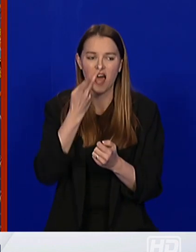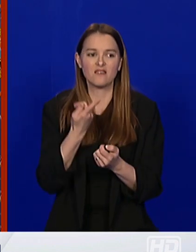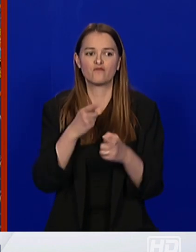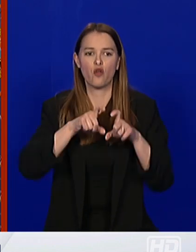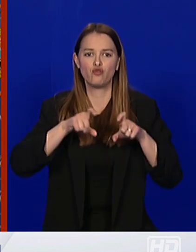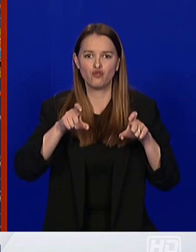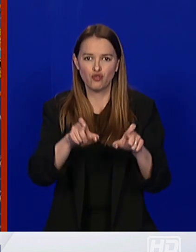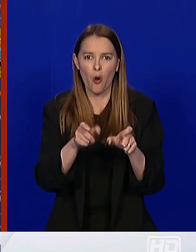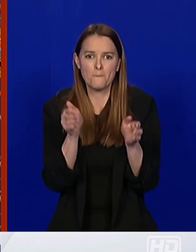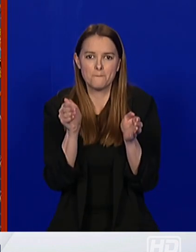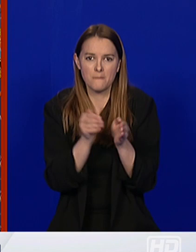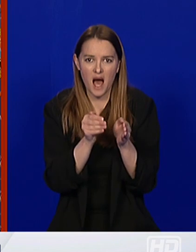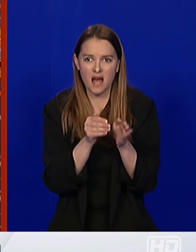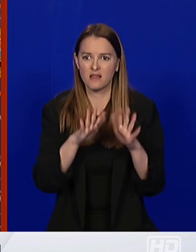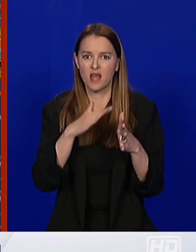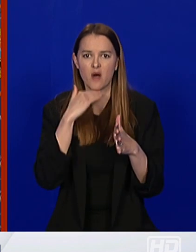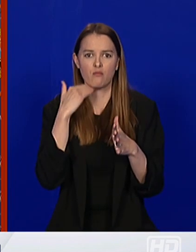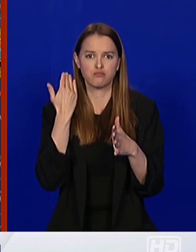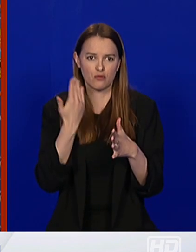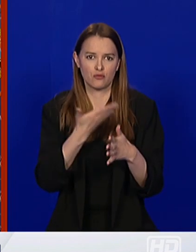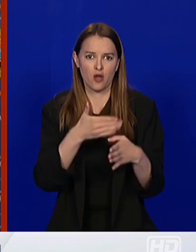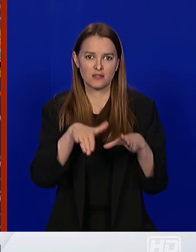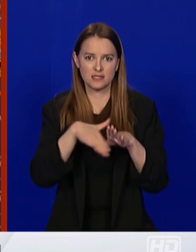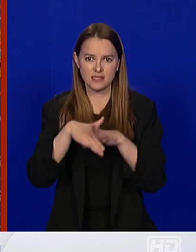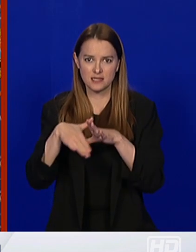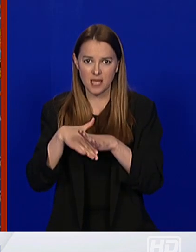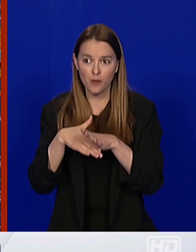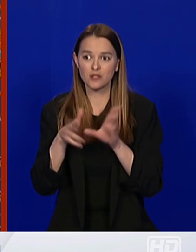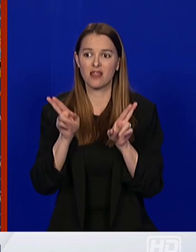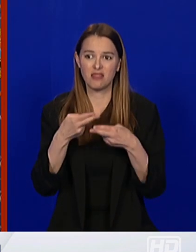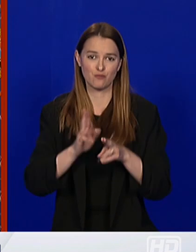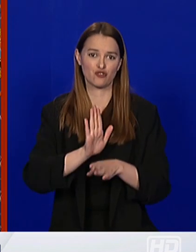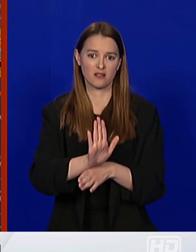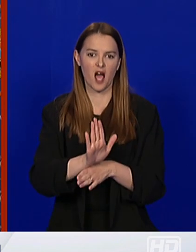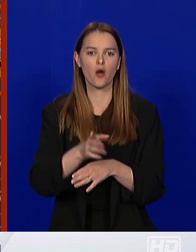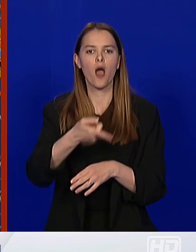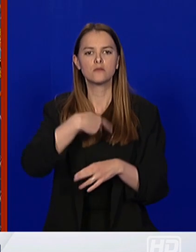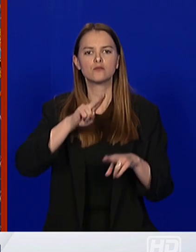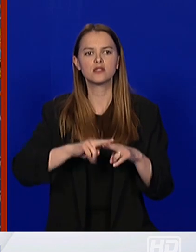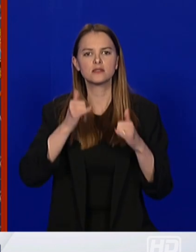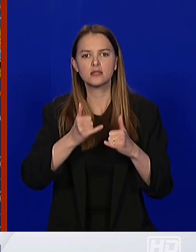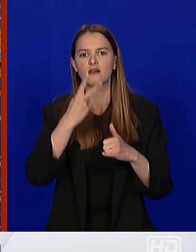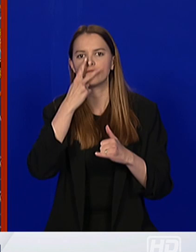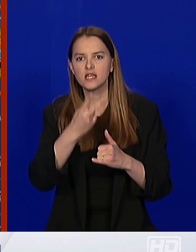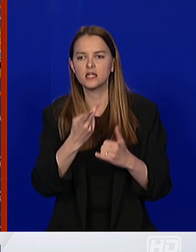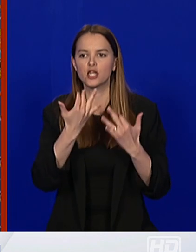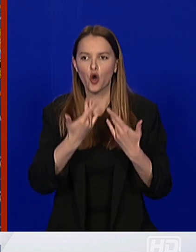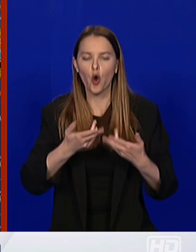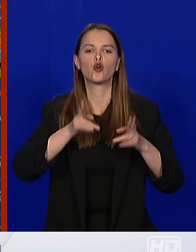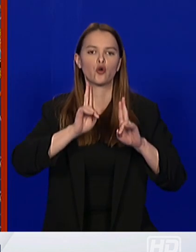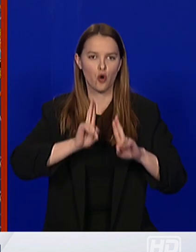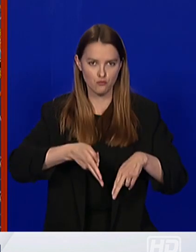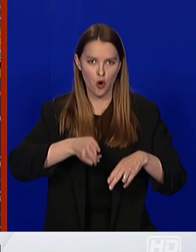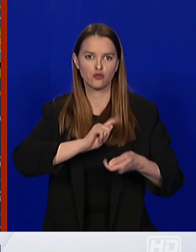dok saznamo precizno koliko domova može ispuniti te uvjete i koliko ih može preći na takav način rada.